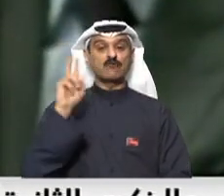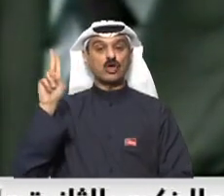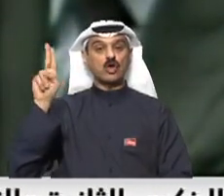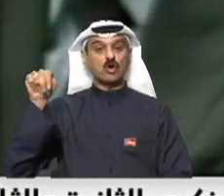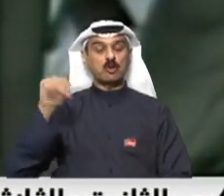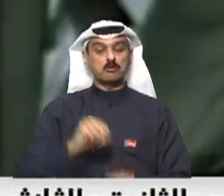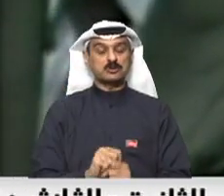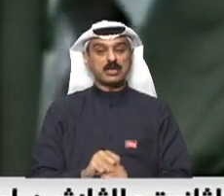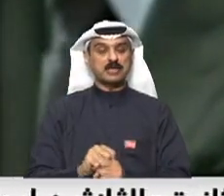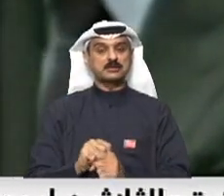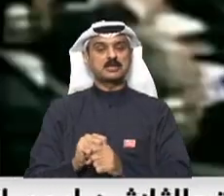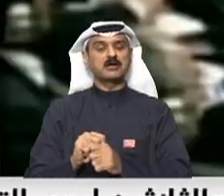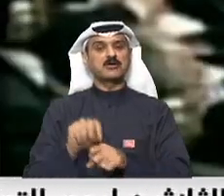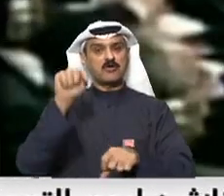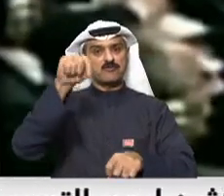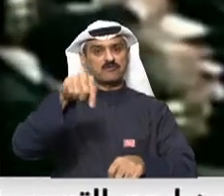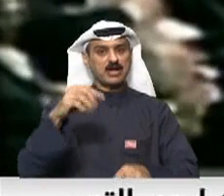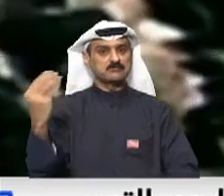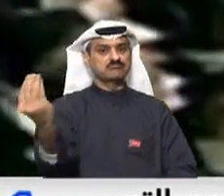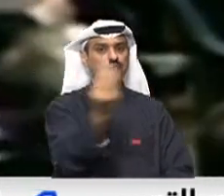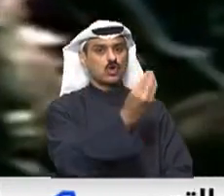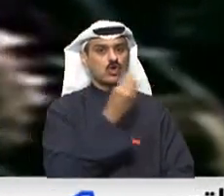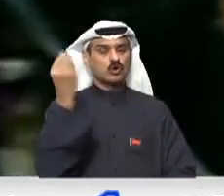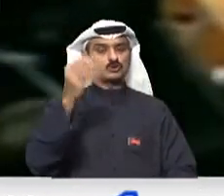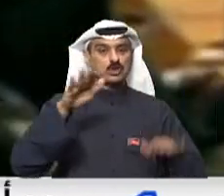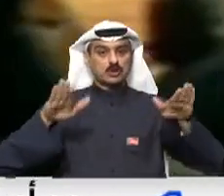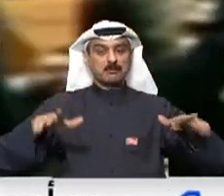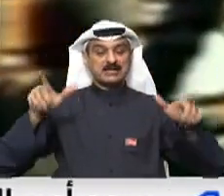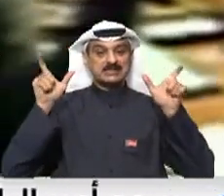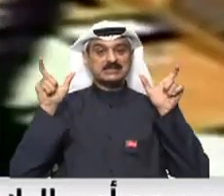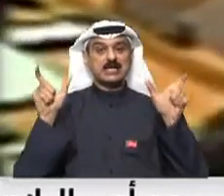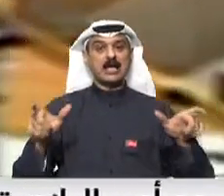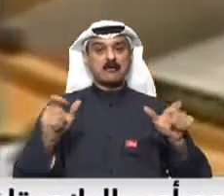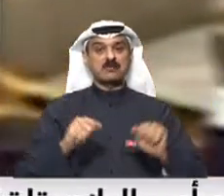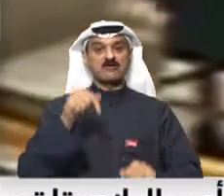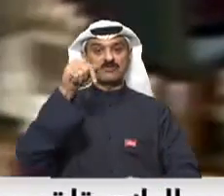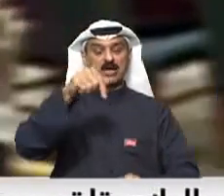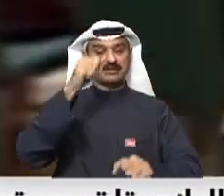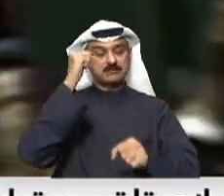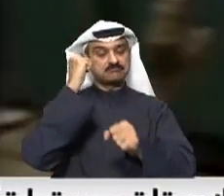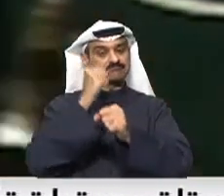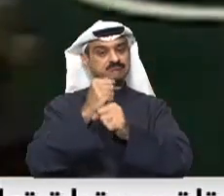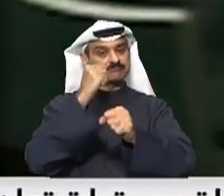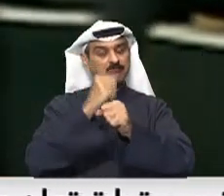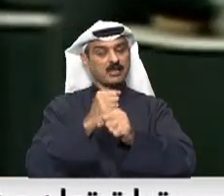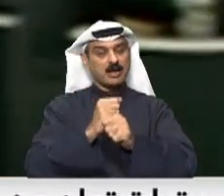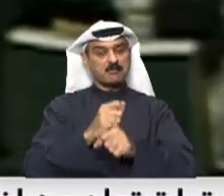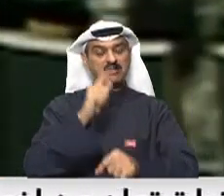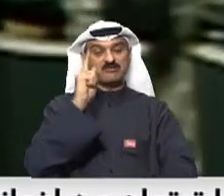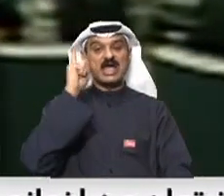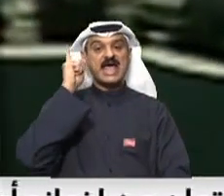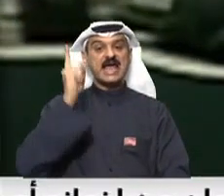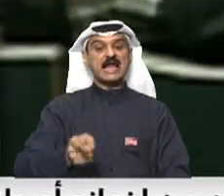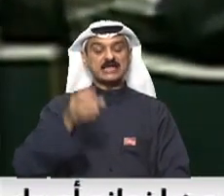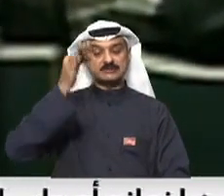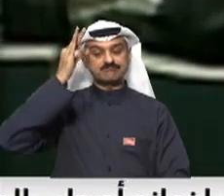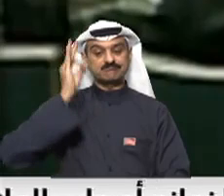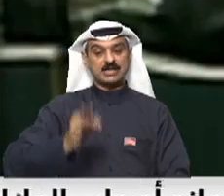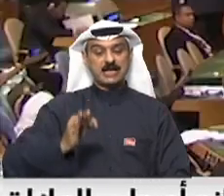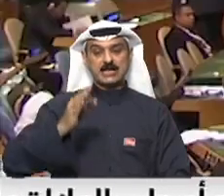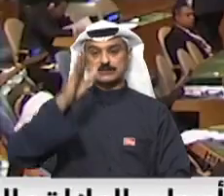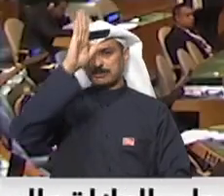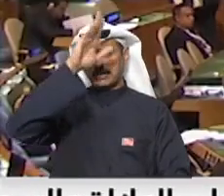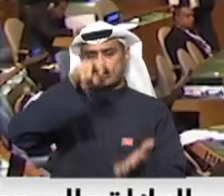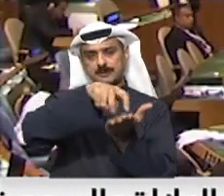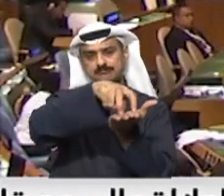وقيام مجلس الامن الدولي بدوره لردع العدوان الغاشم ومطالبه العراق بسحب قوته على الفور